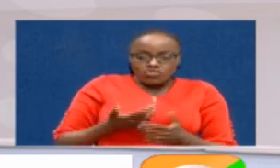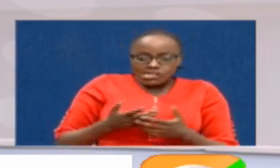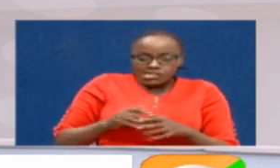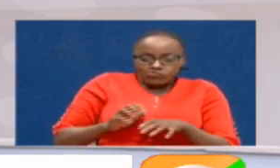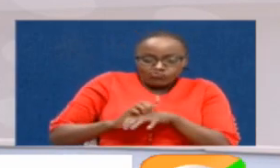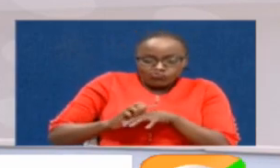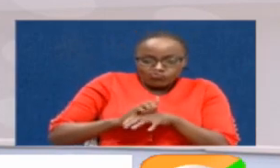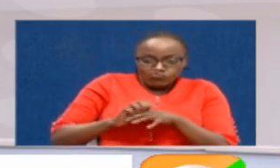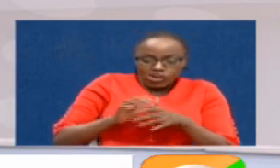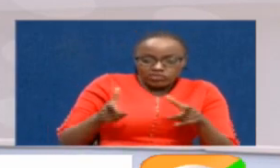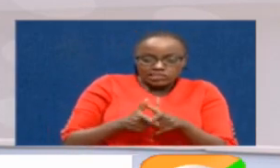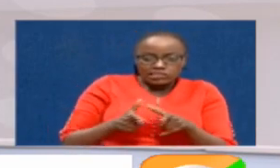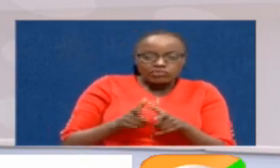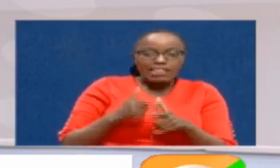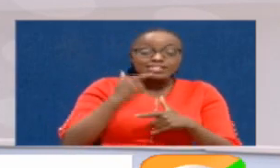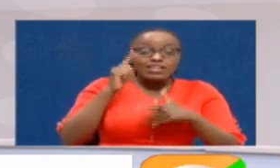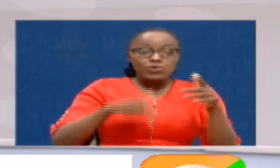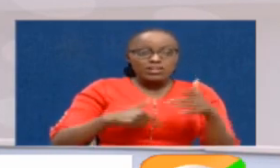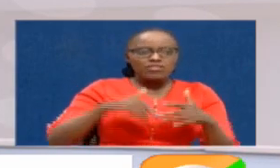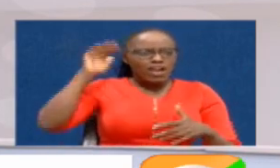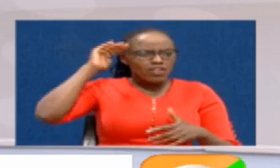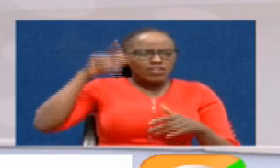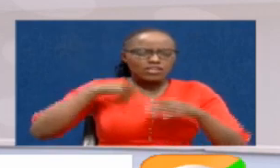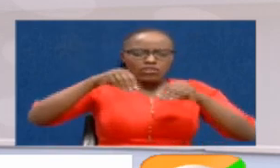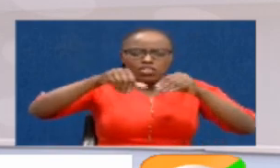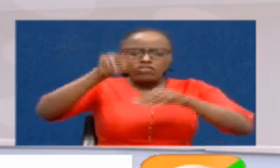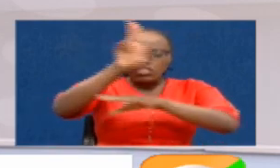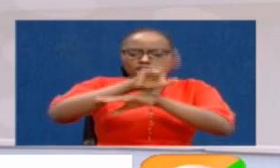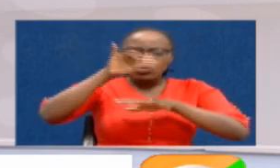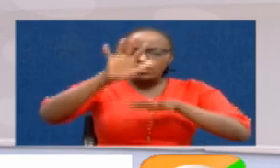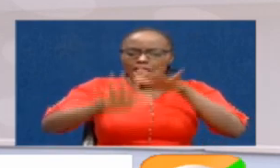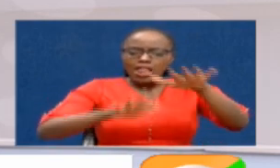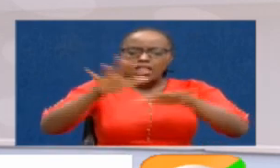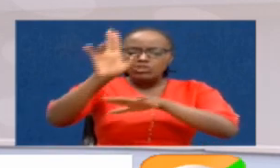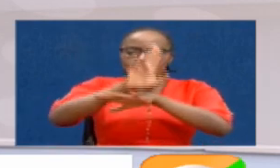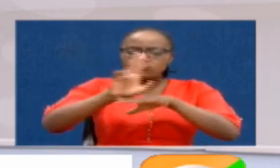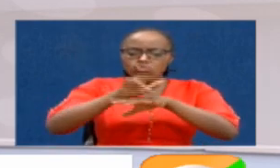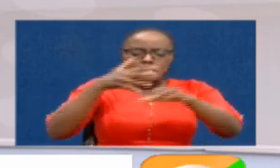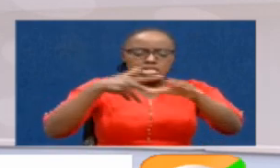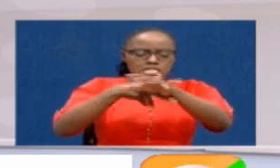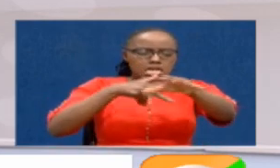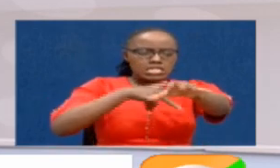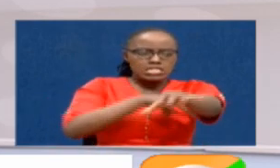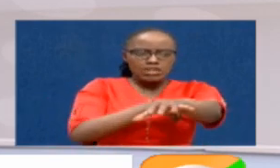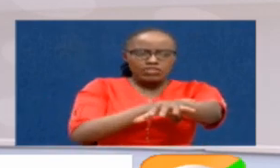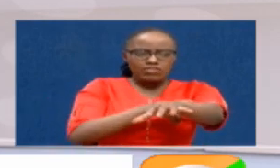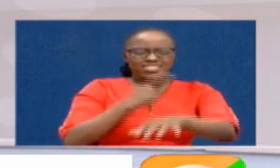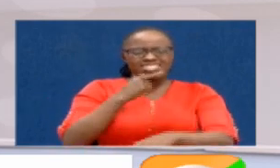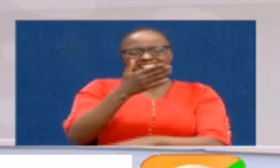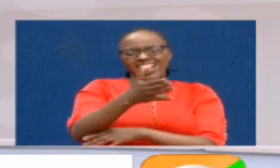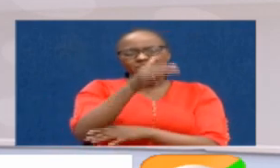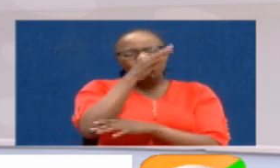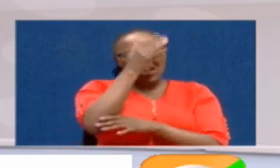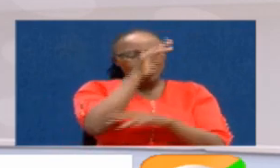pia hivyo hivyo. Akasema nasikia hata unga wa ngano wanakanda kwa miguu wakiwa na gambut. Kaambia